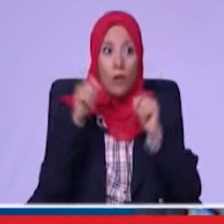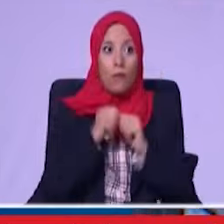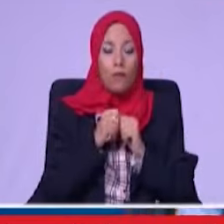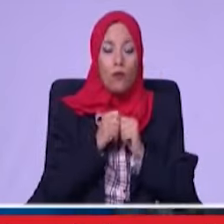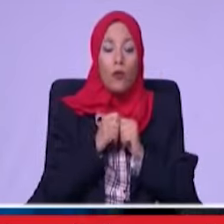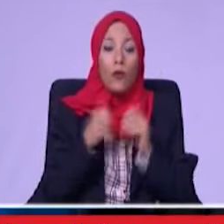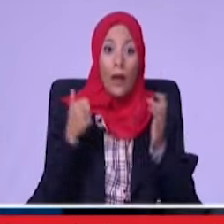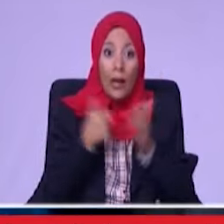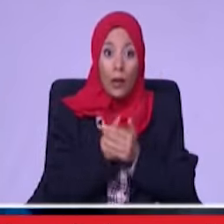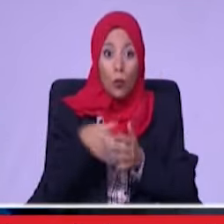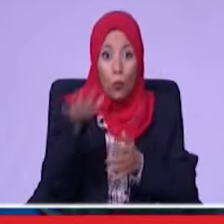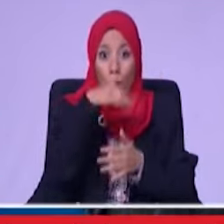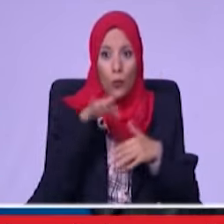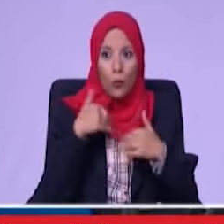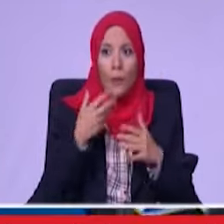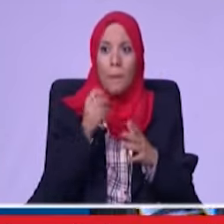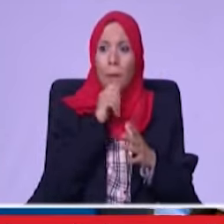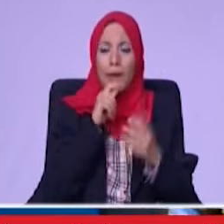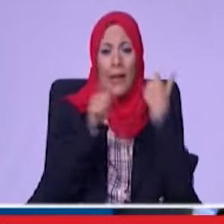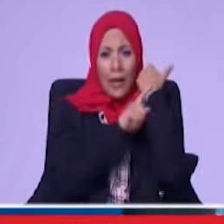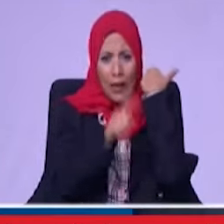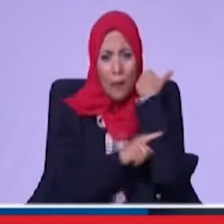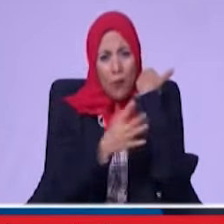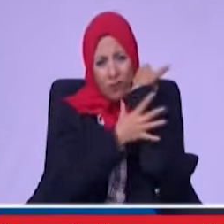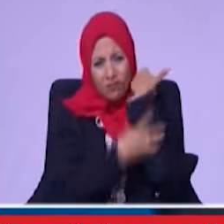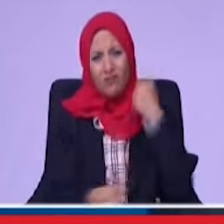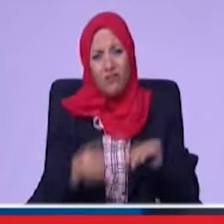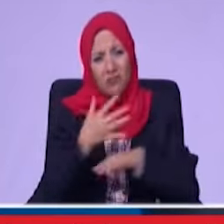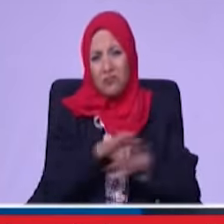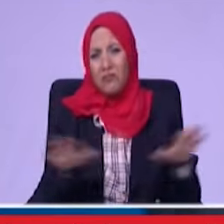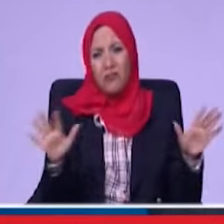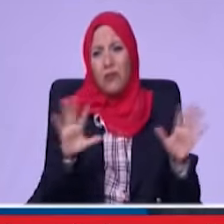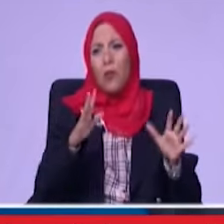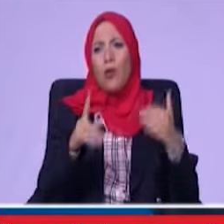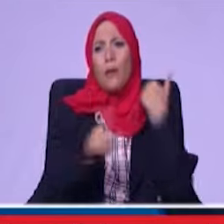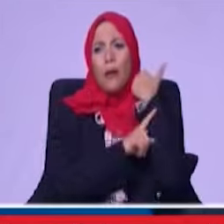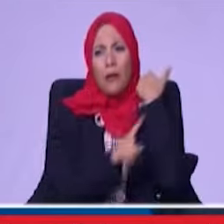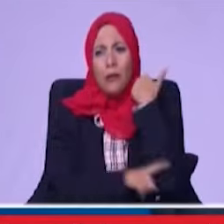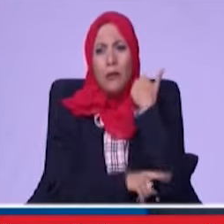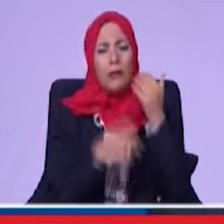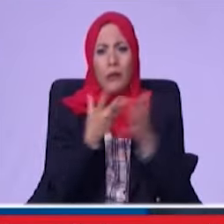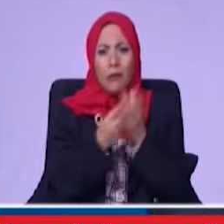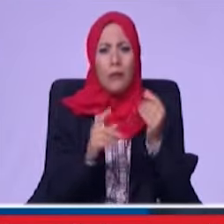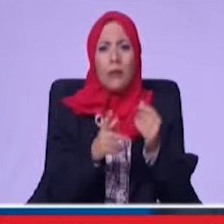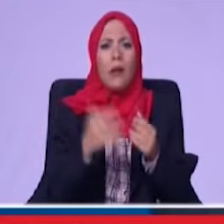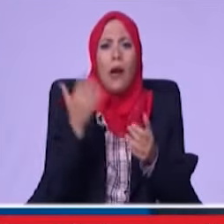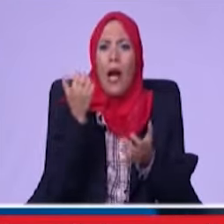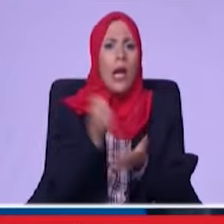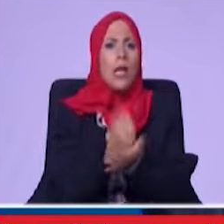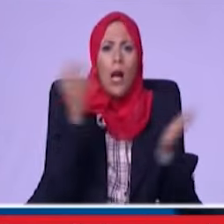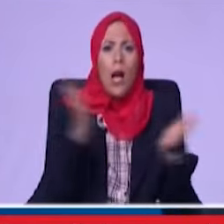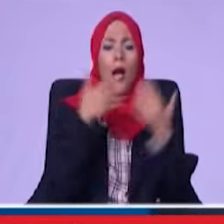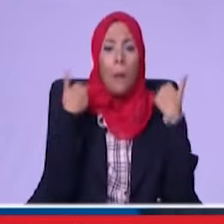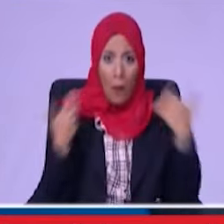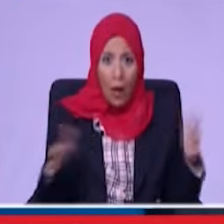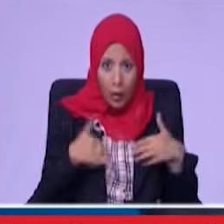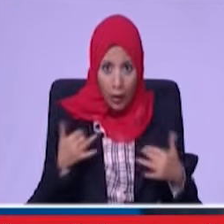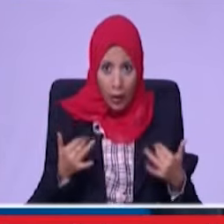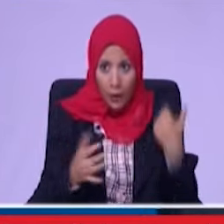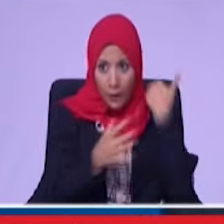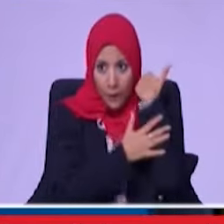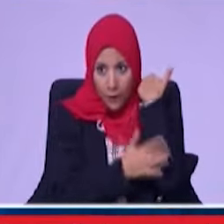القيامة، واحدة ست سقطت بقى من حمل عادي، سقطت من حقن مجهري، الحقن المجهري كان فيه